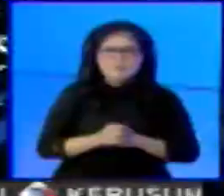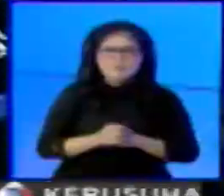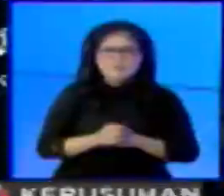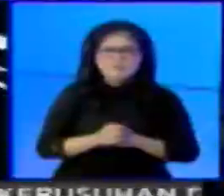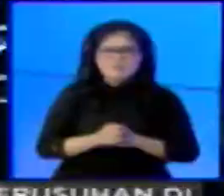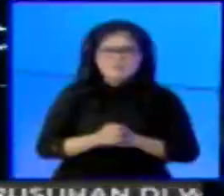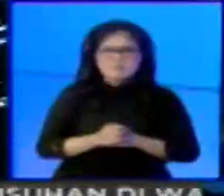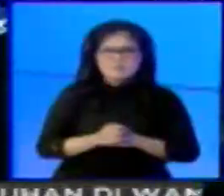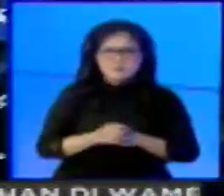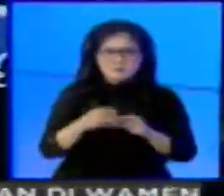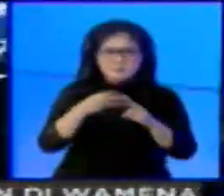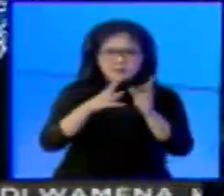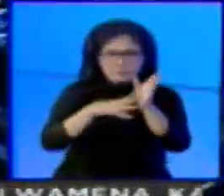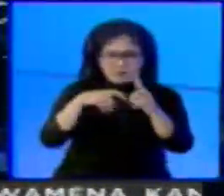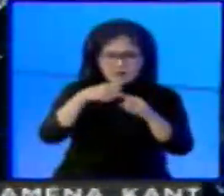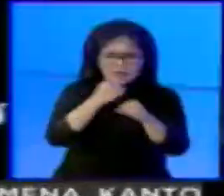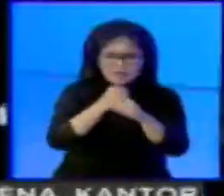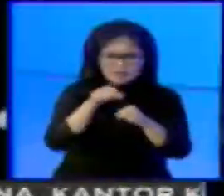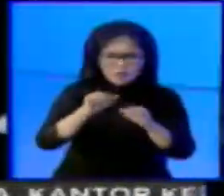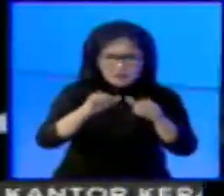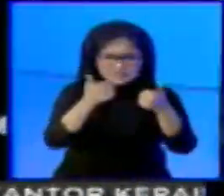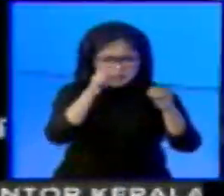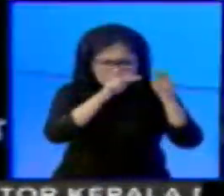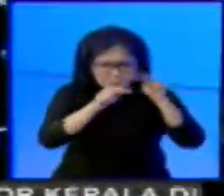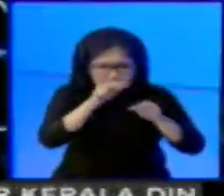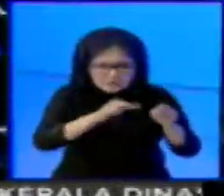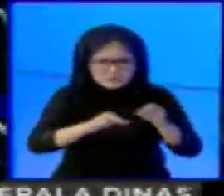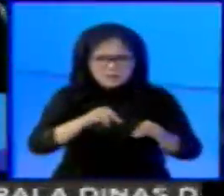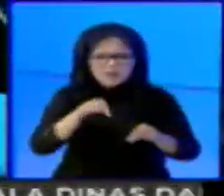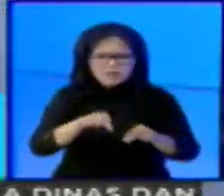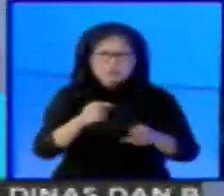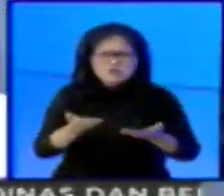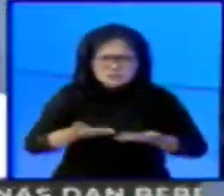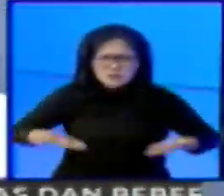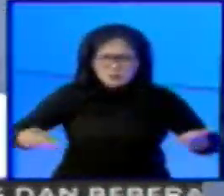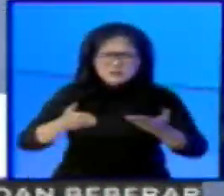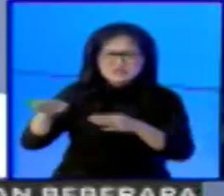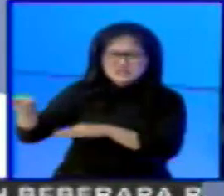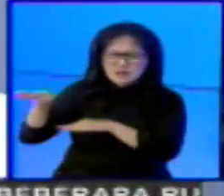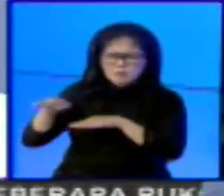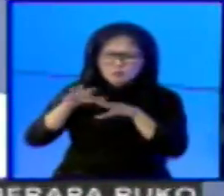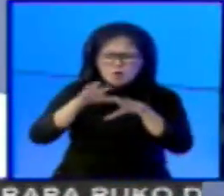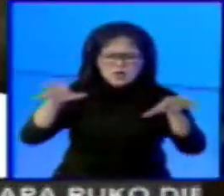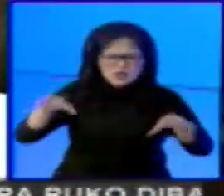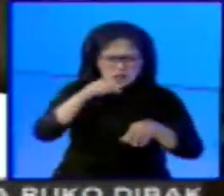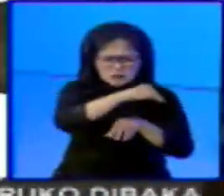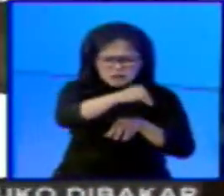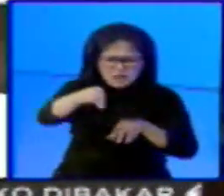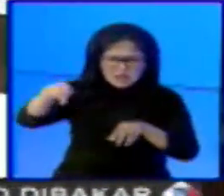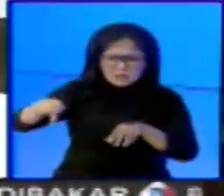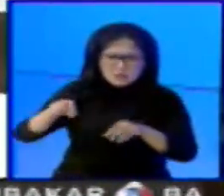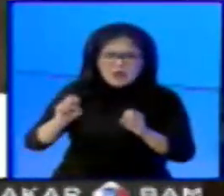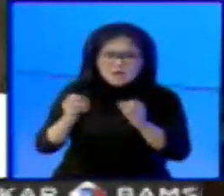Menurut BMKG, hasil analisis citra satelit Himawari 8 di sekitar Muara Jambi pada Sabtu terdapat banyak titik panas dan sebaran asap yang sangat